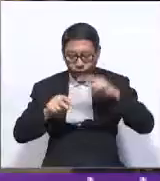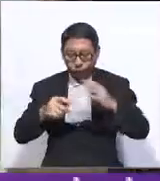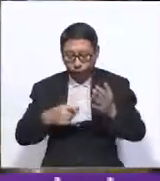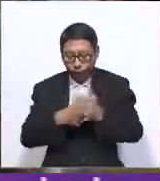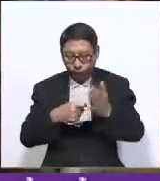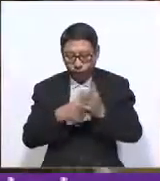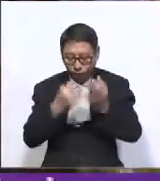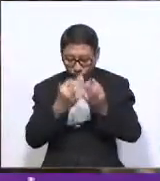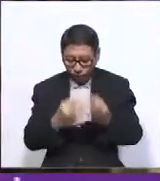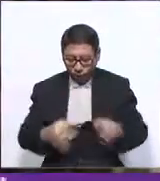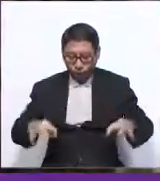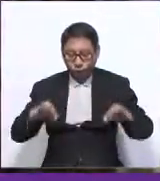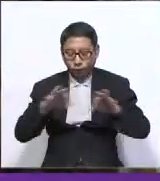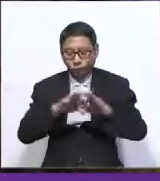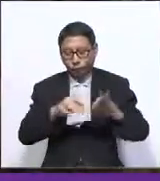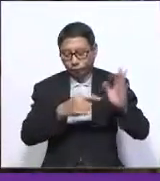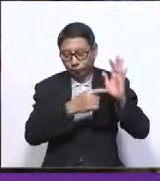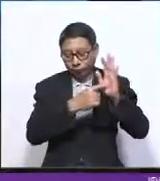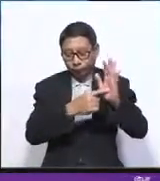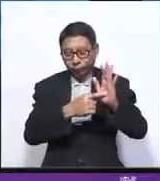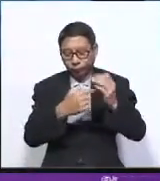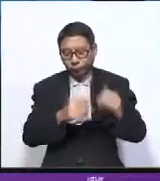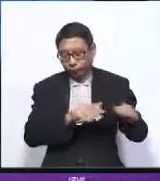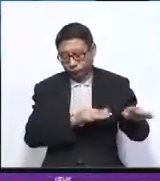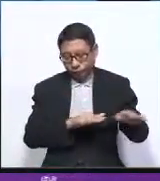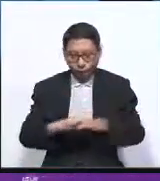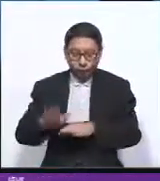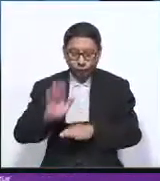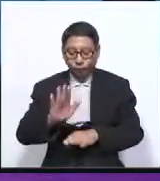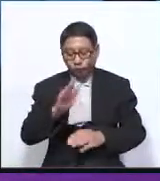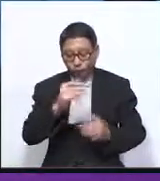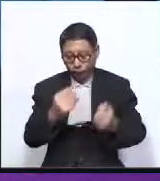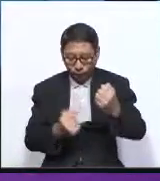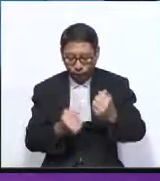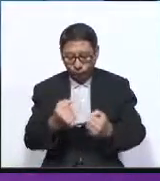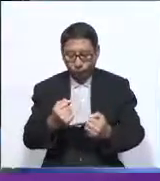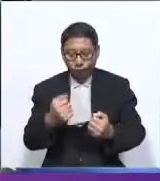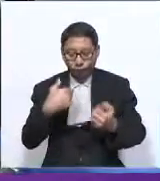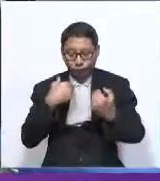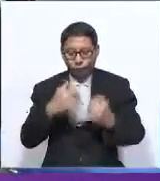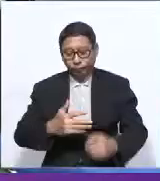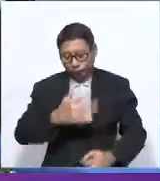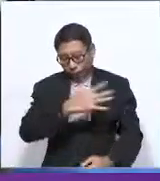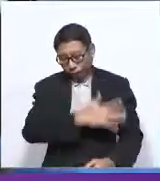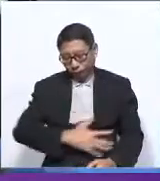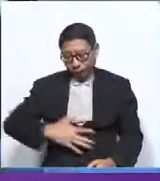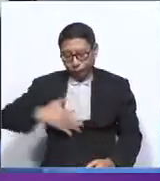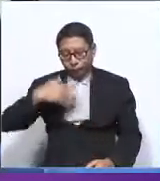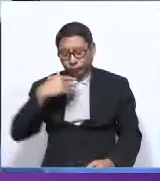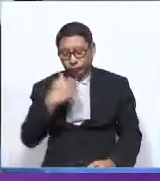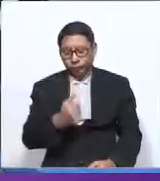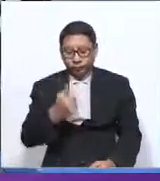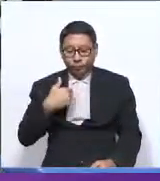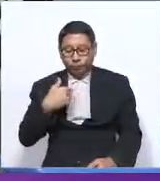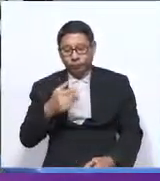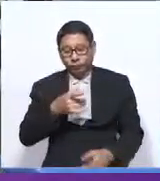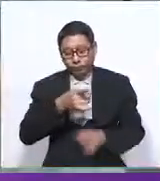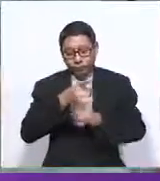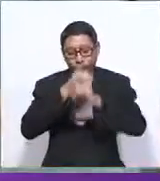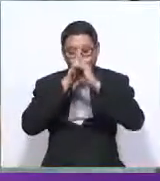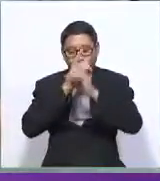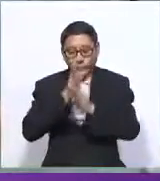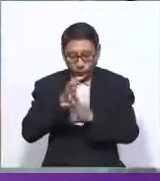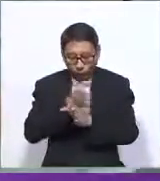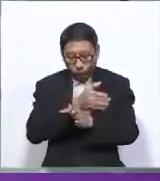ของสาเหตุเป็นหลักนะคะอย่างเช่นเรื่องของความพร้อมของคนขับรถ เรื่องสุขภาพนะคะหรือว่าเรื่องของการดื่มก่อ